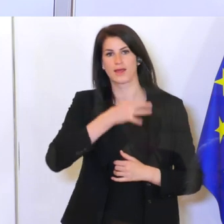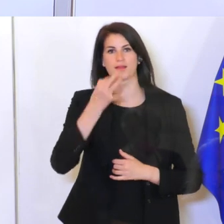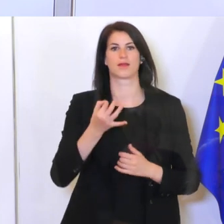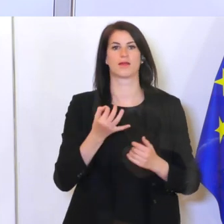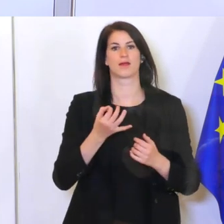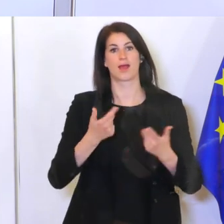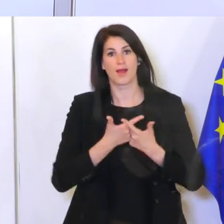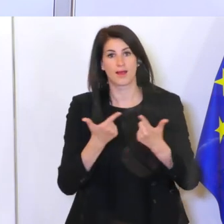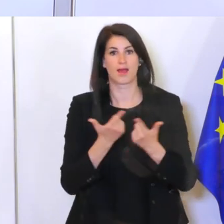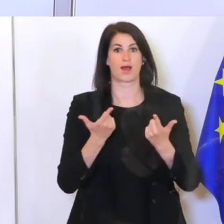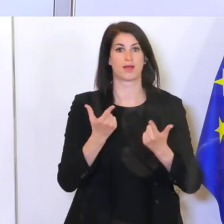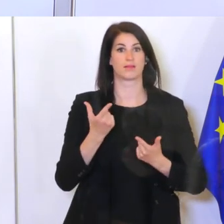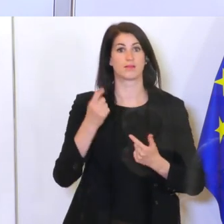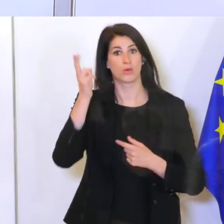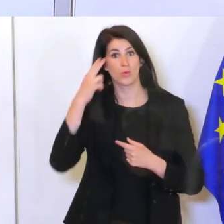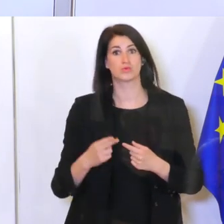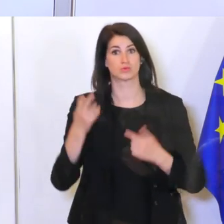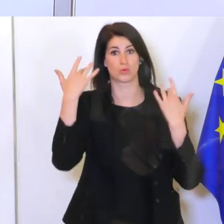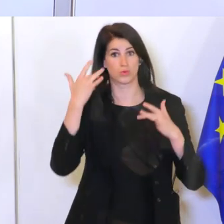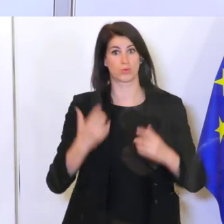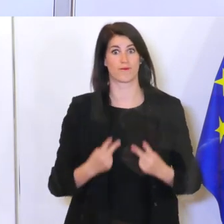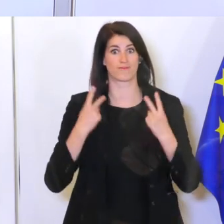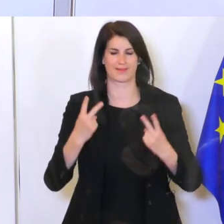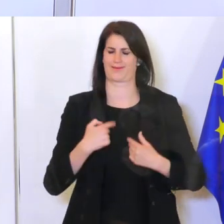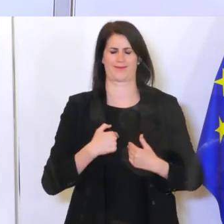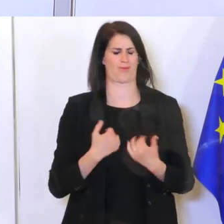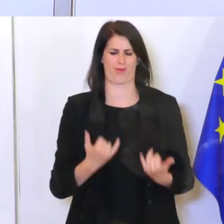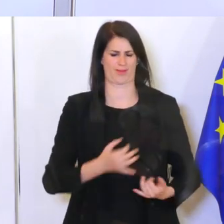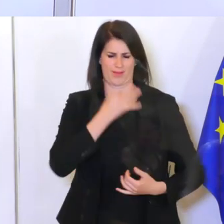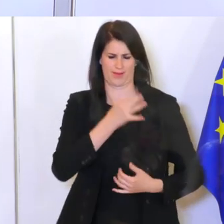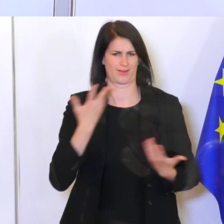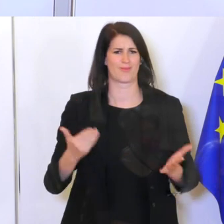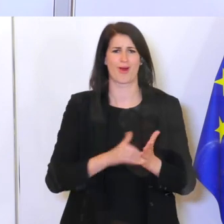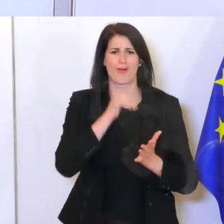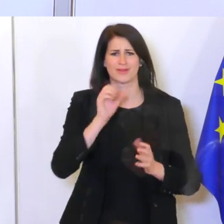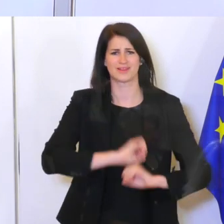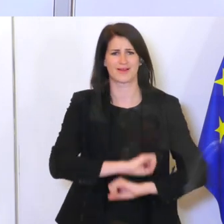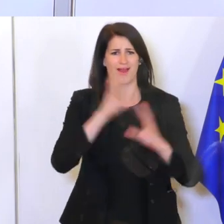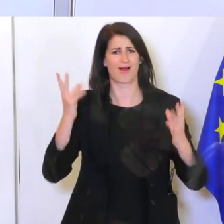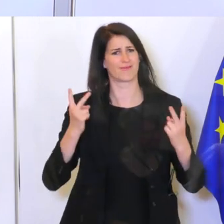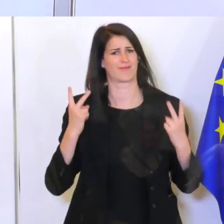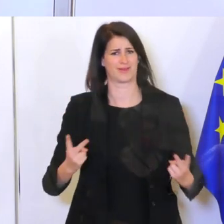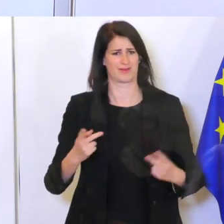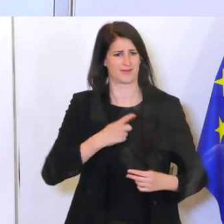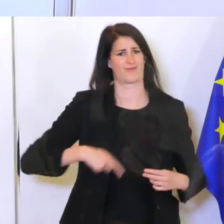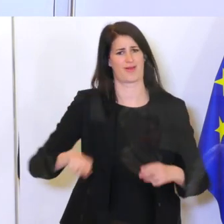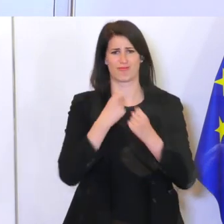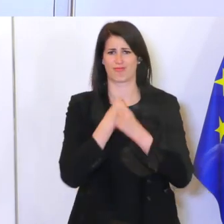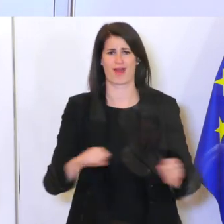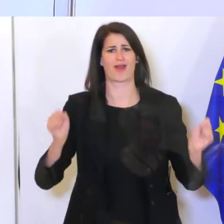Dass sie zu den wichtigsten Bereichen und Belangen in einer Gesellschaft gehört, ist klar, gerade in einer freien und demokratischen